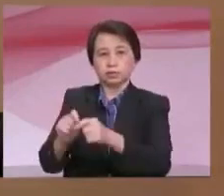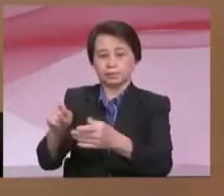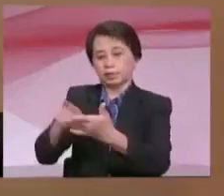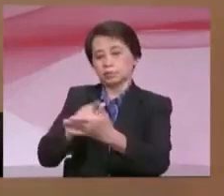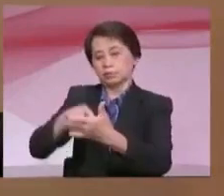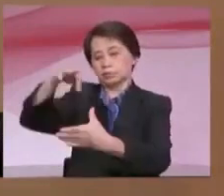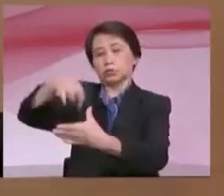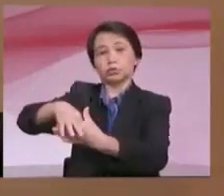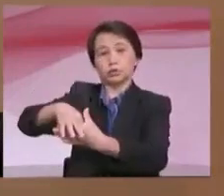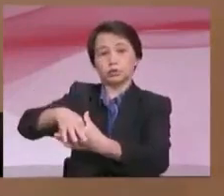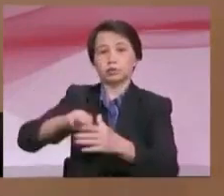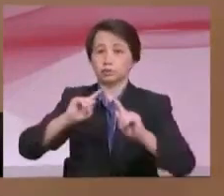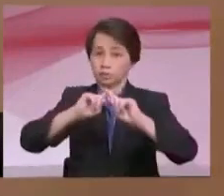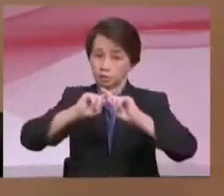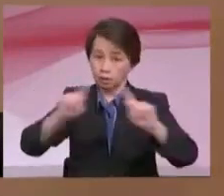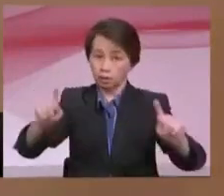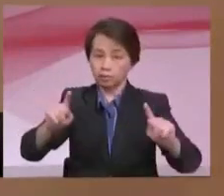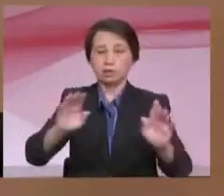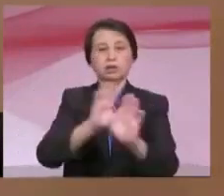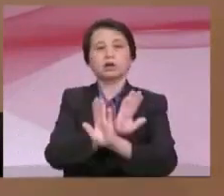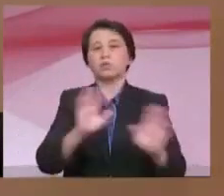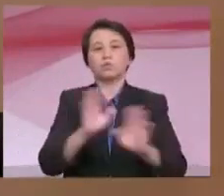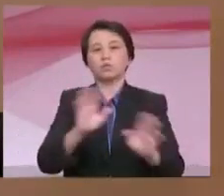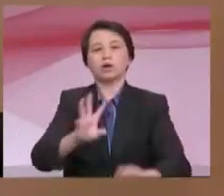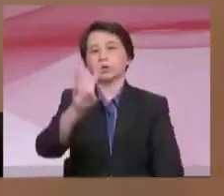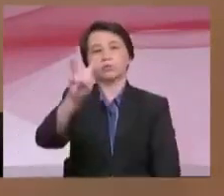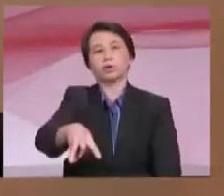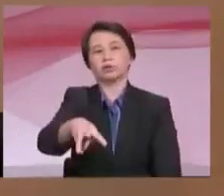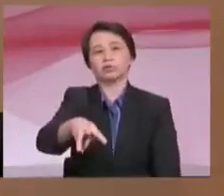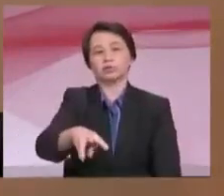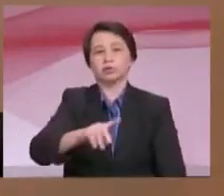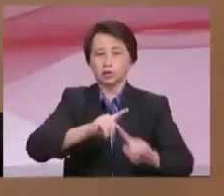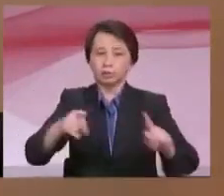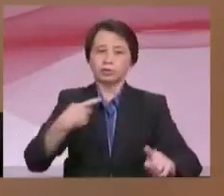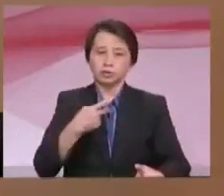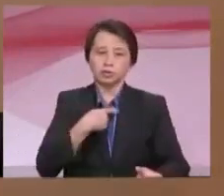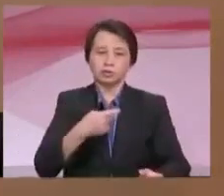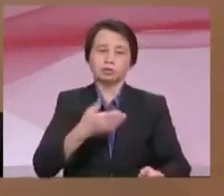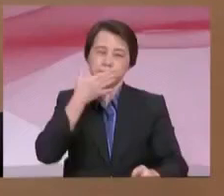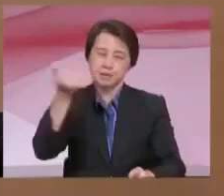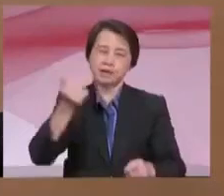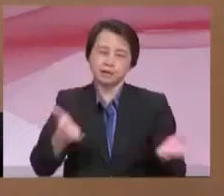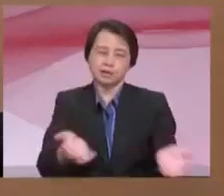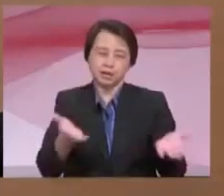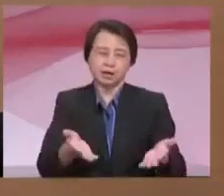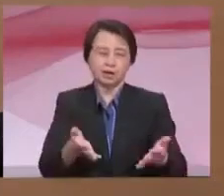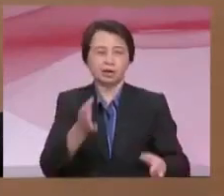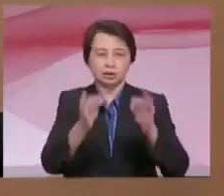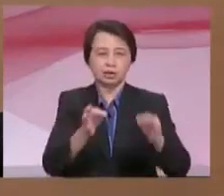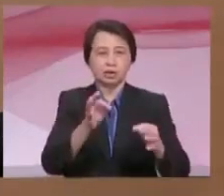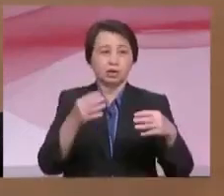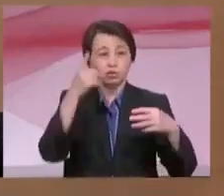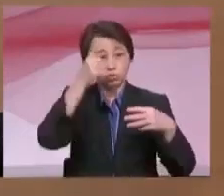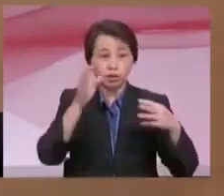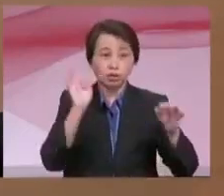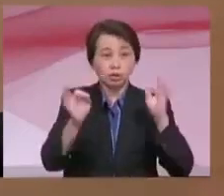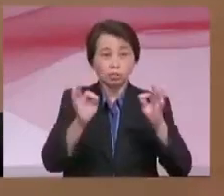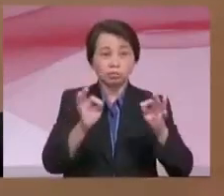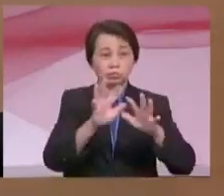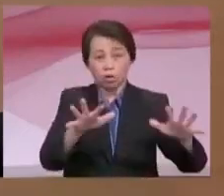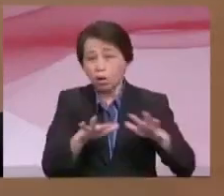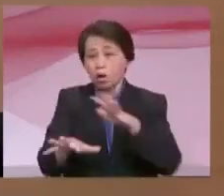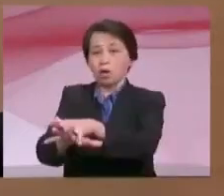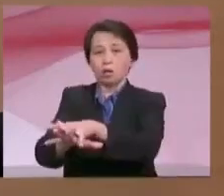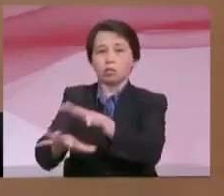mengundi walaupun ianya bukanlah diwajibkan tetapi kita galakkan takut berstatus tak pelak sewaktu batu